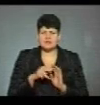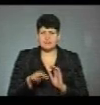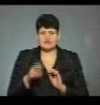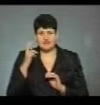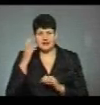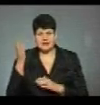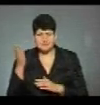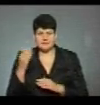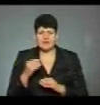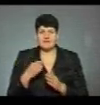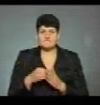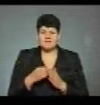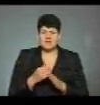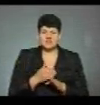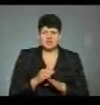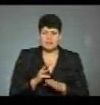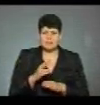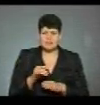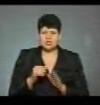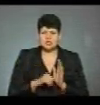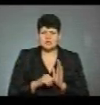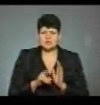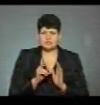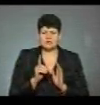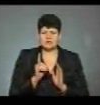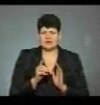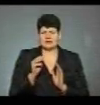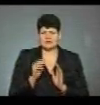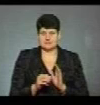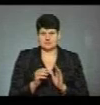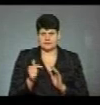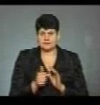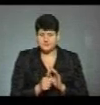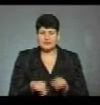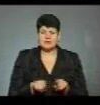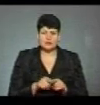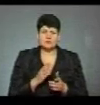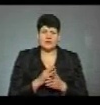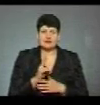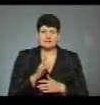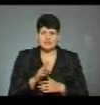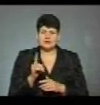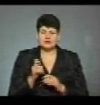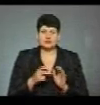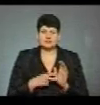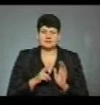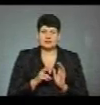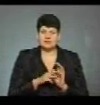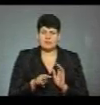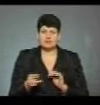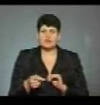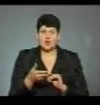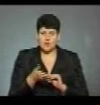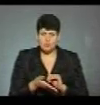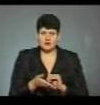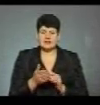у Києві. Вартість його частки майна – 61 538 гривень. Також він має квартиру на 107 квадратних метрів у